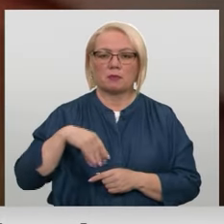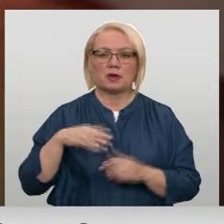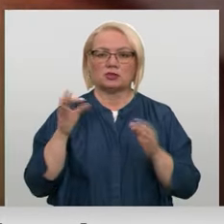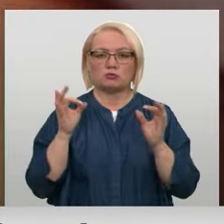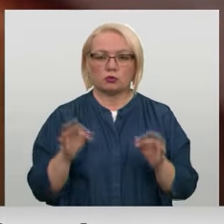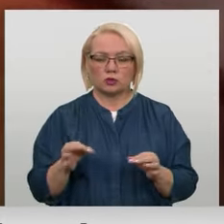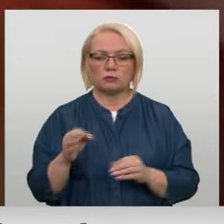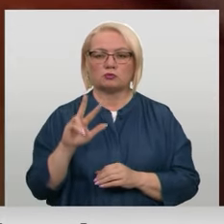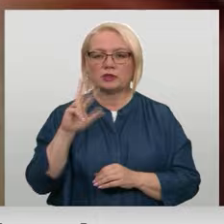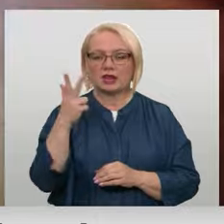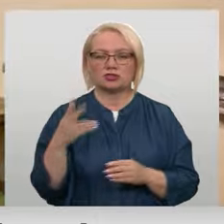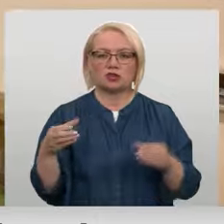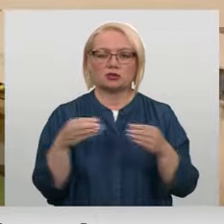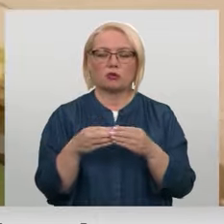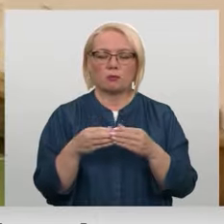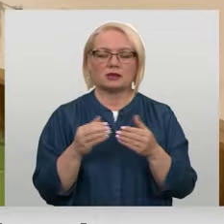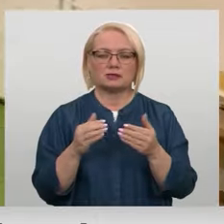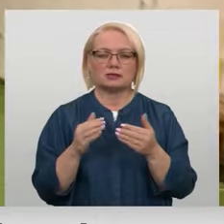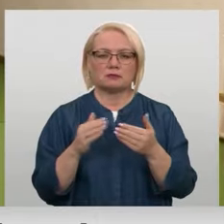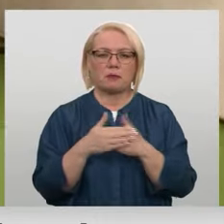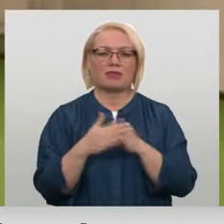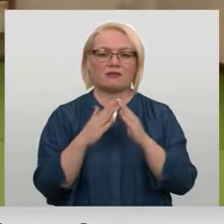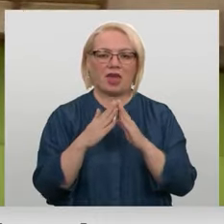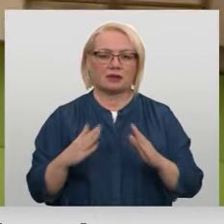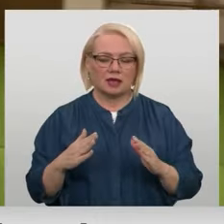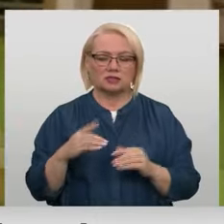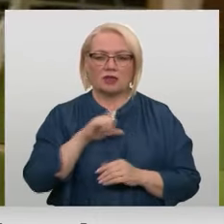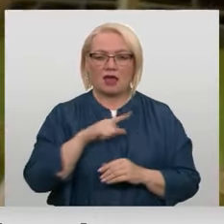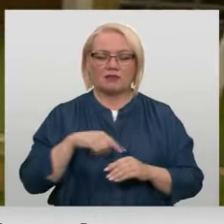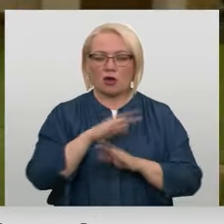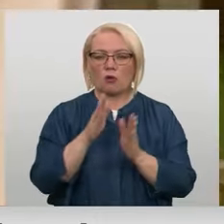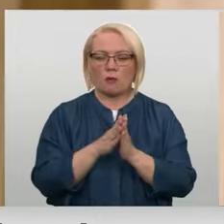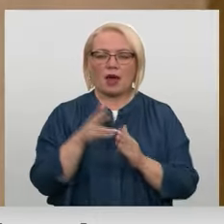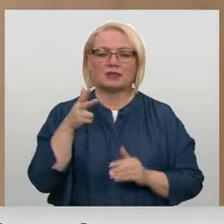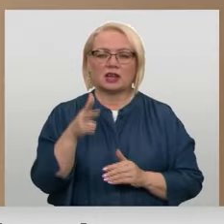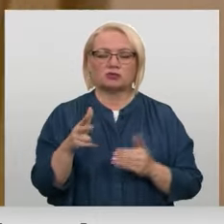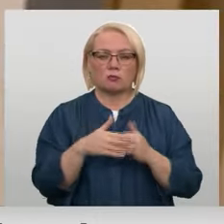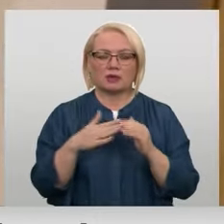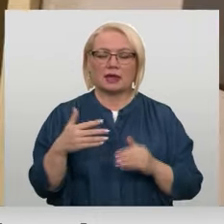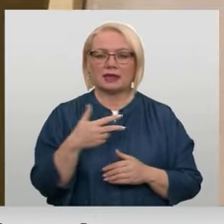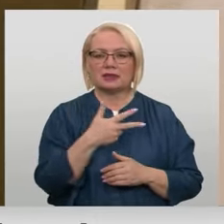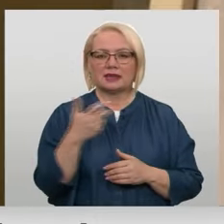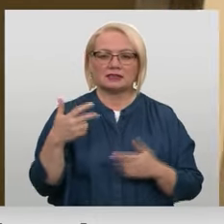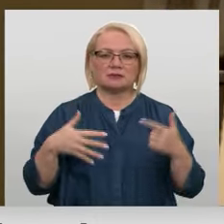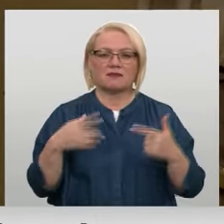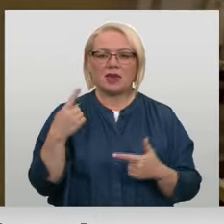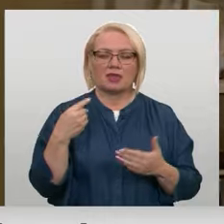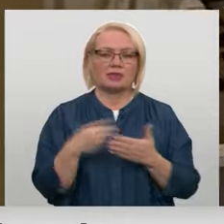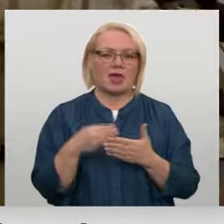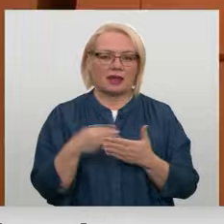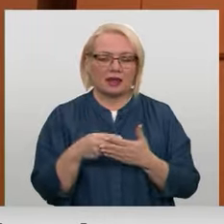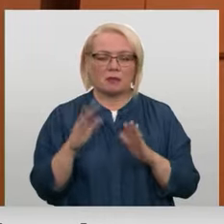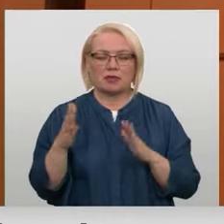par trešās kategorijas patvērtnēm. Latvijā šobrīd ir apsakotas ap 3000 patvērtņu, no kurām 371 atzīta kā derīga, bet